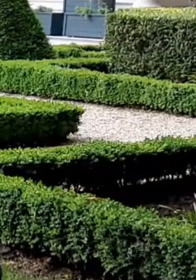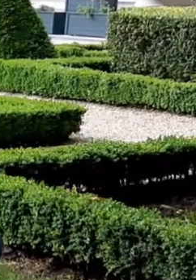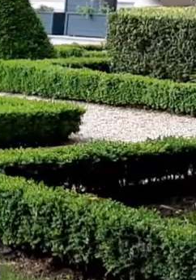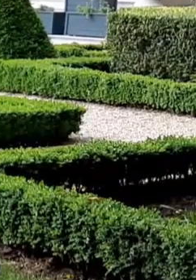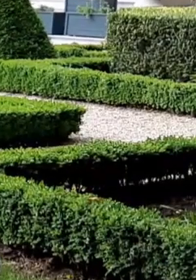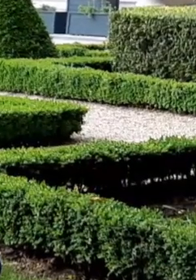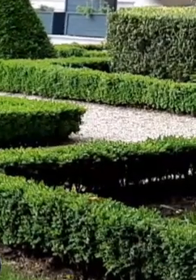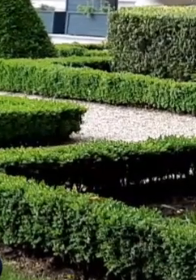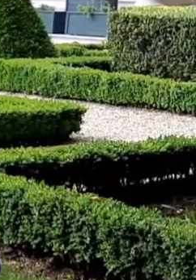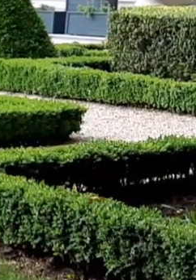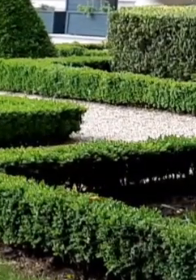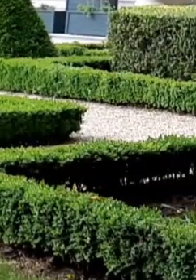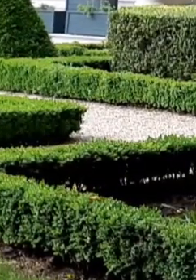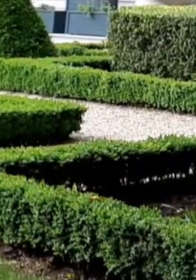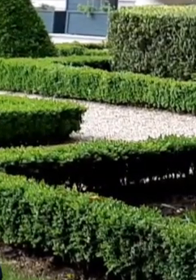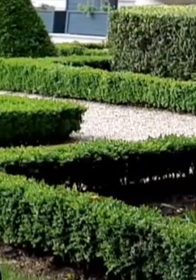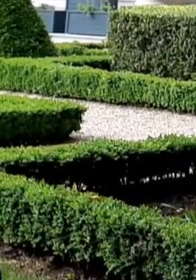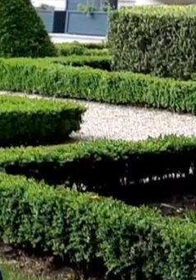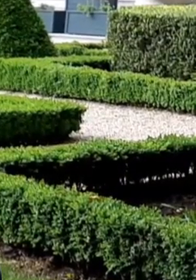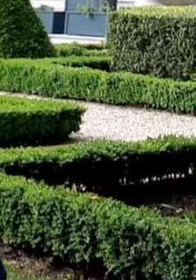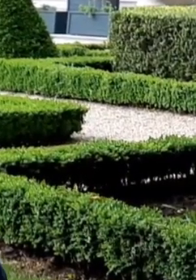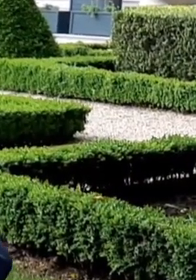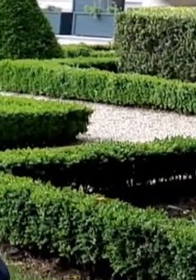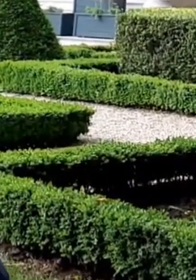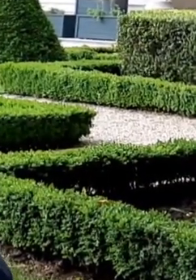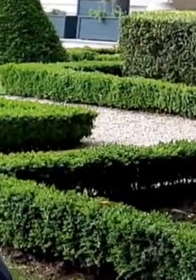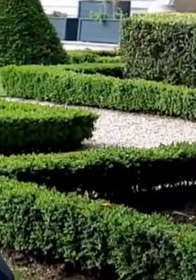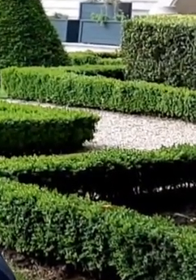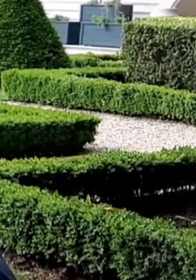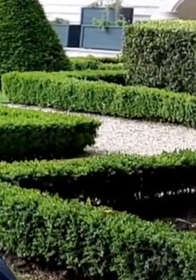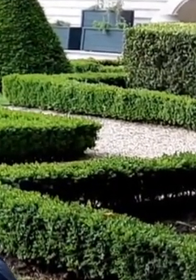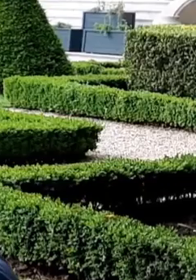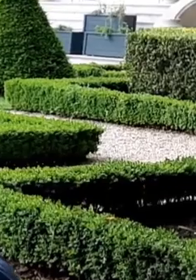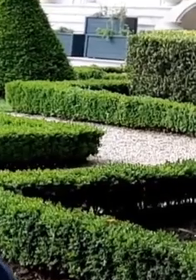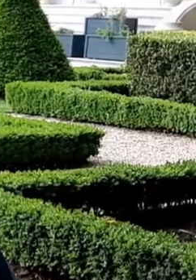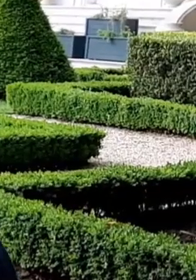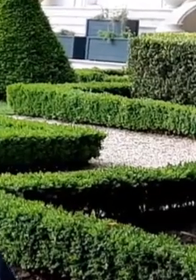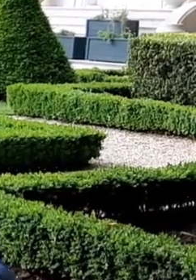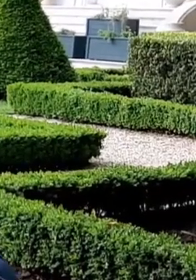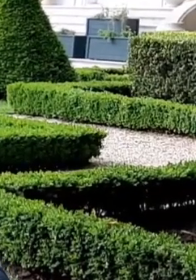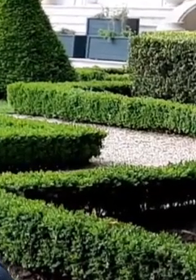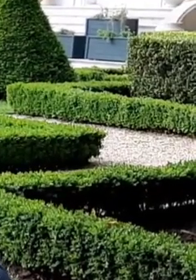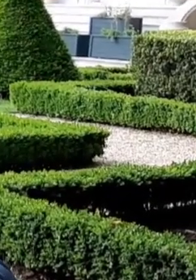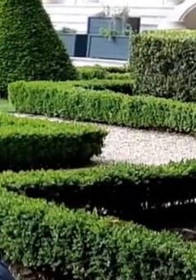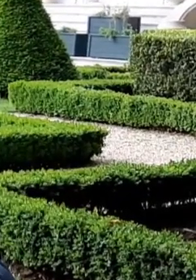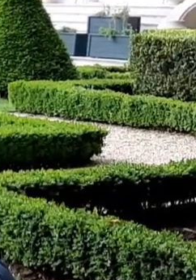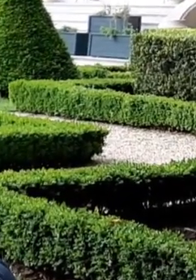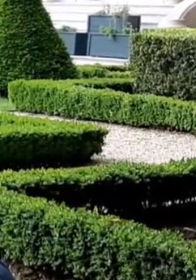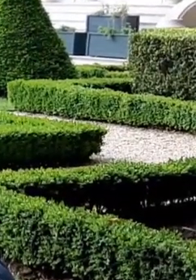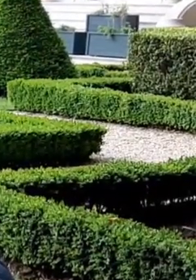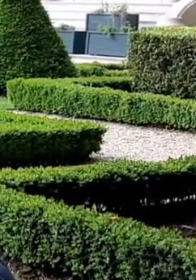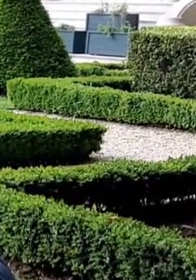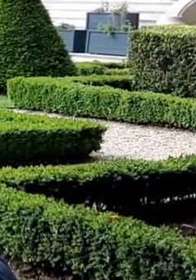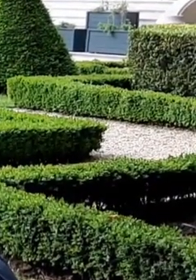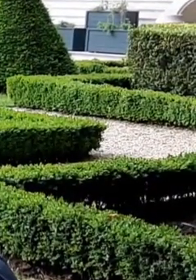corporations, je veux dire, parce qu'ils n'ont pas grand-chose de syndicalistes, aux corporations, notamment Alliance et